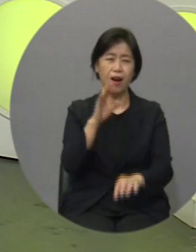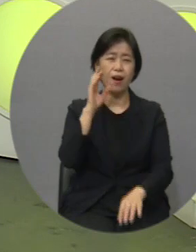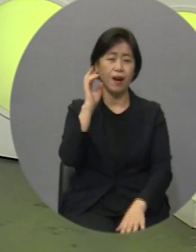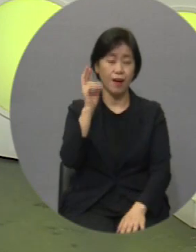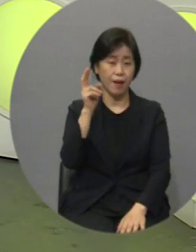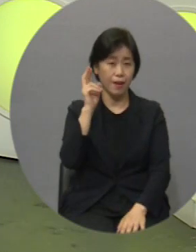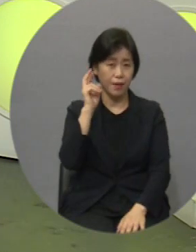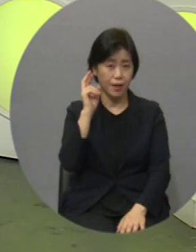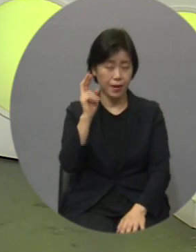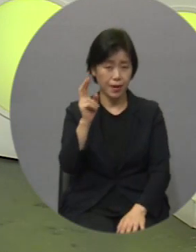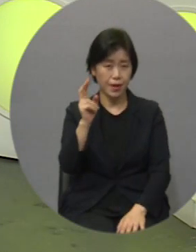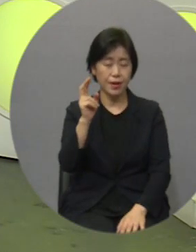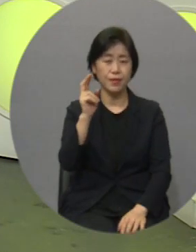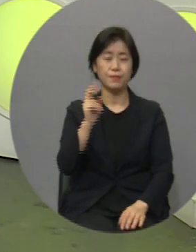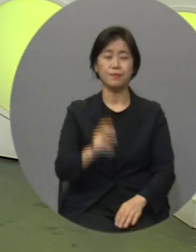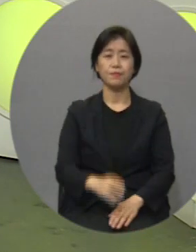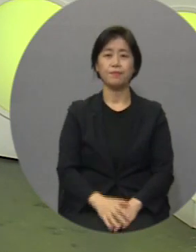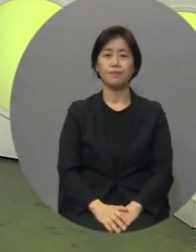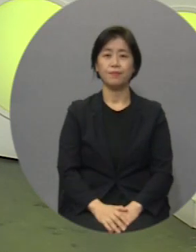지워지겠네